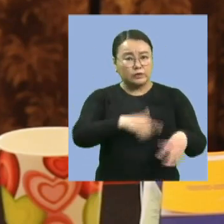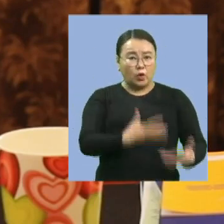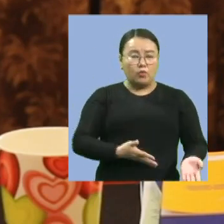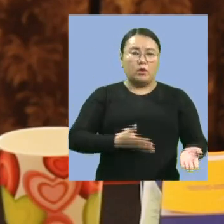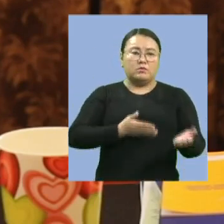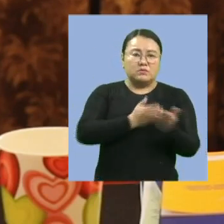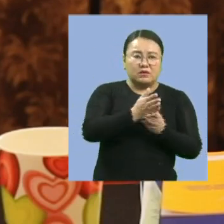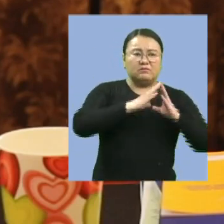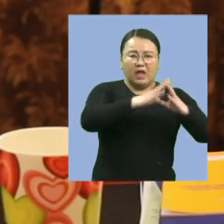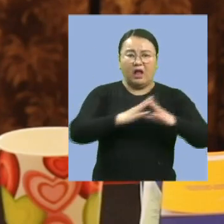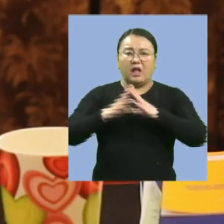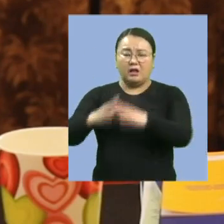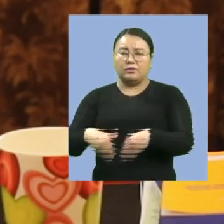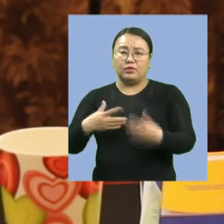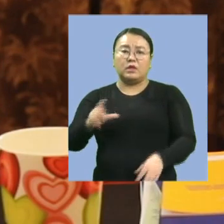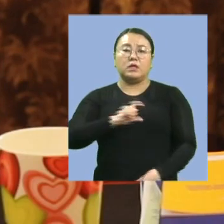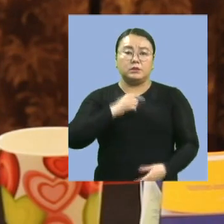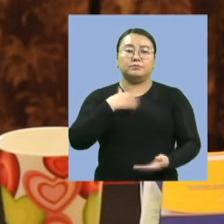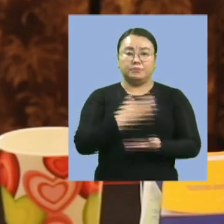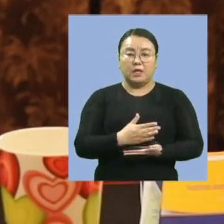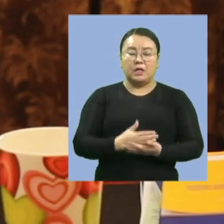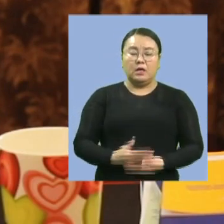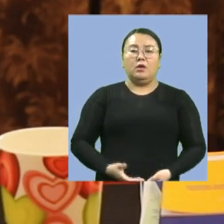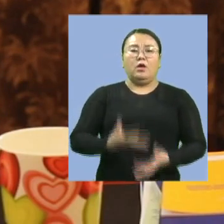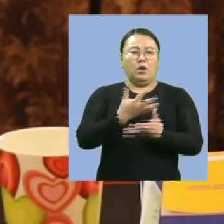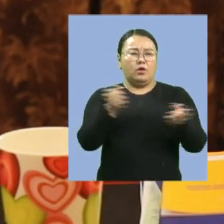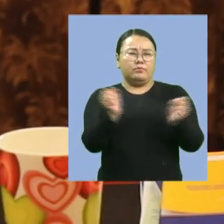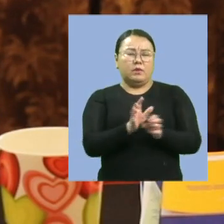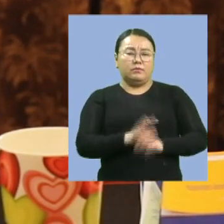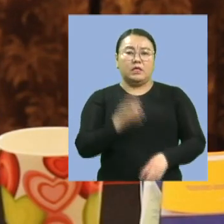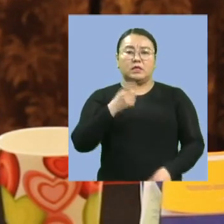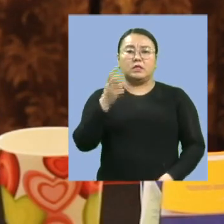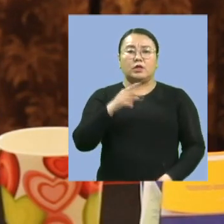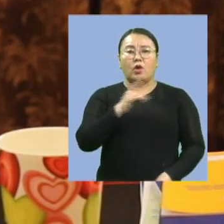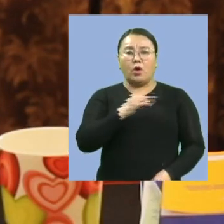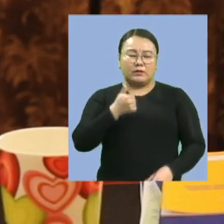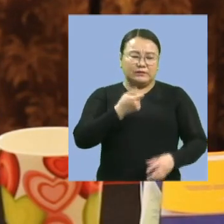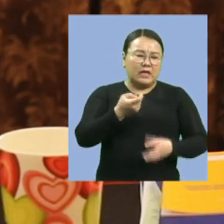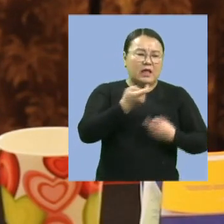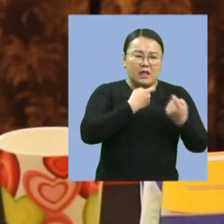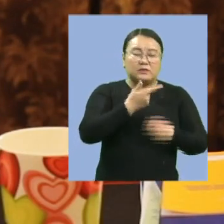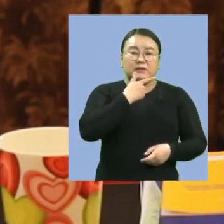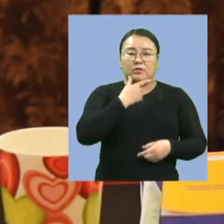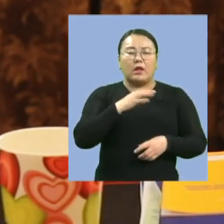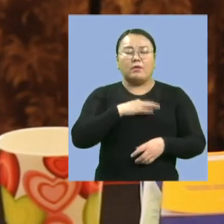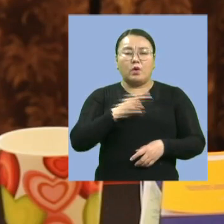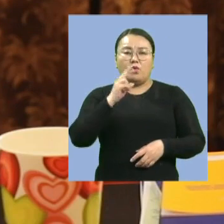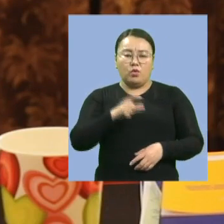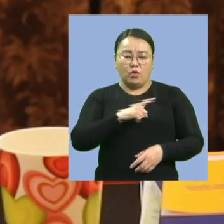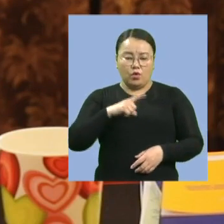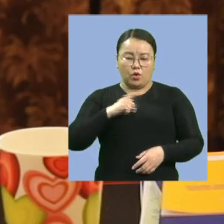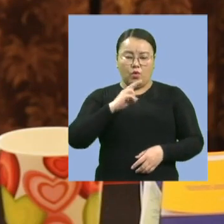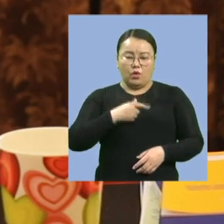чиглэл өгөх ийм эрхтэй байгаа. За мэдээж олон зүйлийг бид нар дэд хорон дээр ярьчихдаг учраас яг одоо энэ үг хэлж үзэл